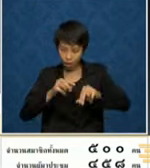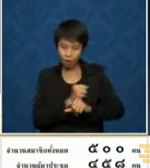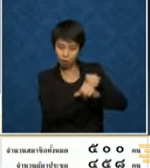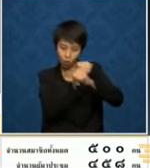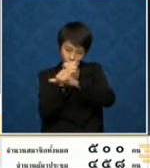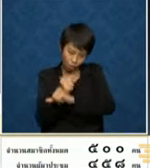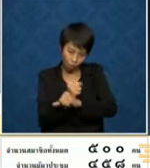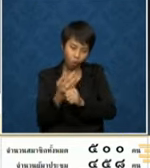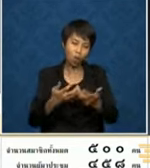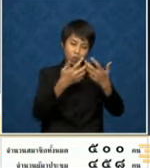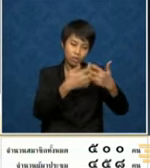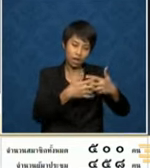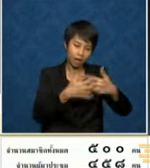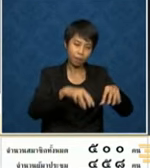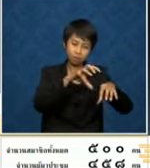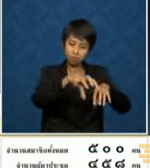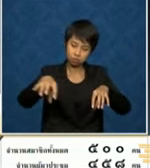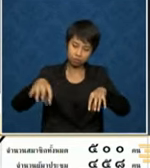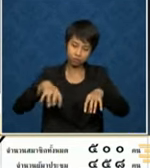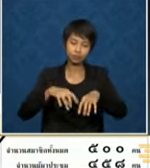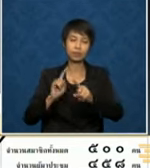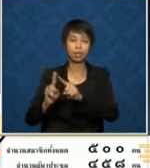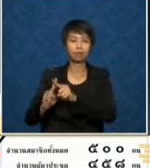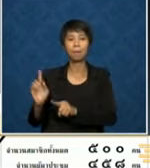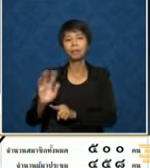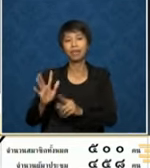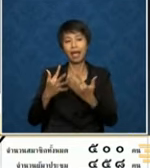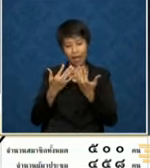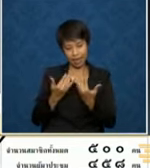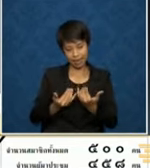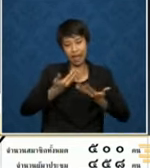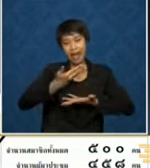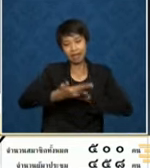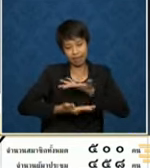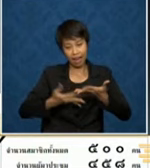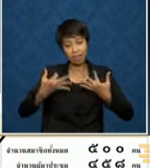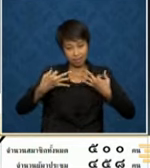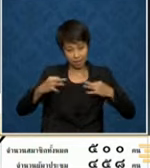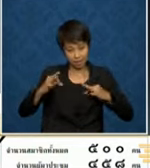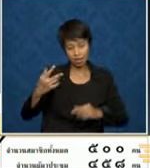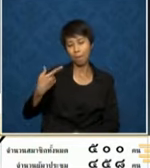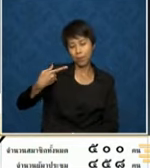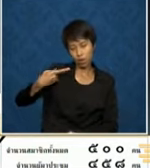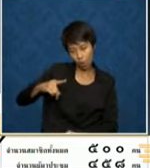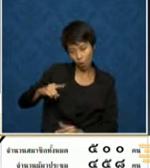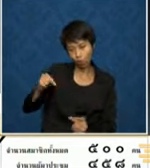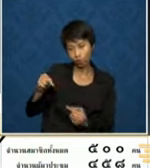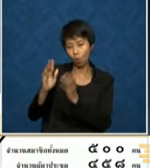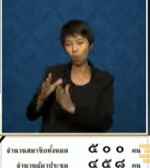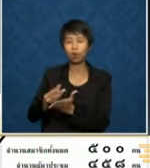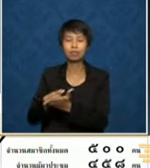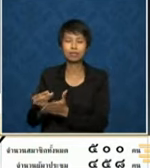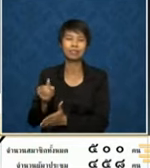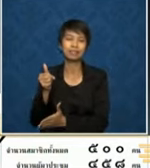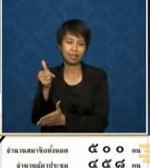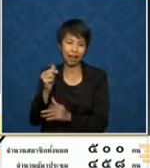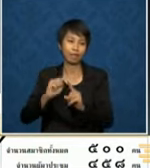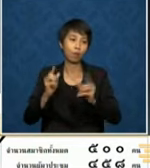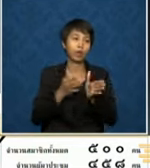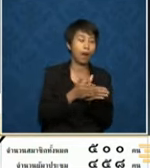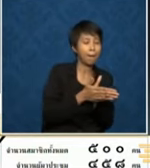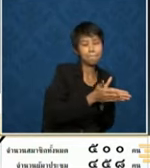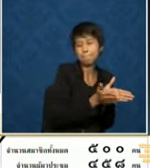รือว่าอย่างไรเราก็ยังรู้ว่าการค้าเสรีนี่มันมีประโยชน์และผู้บริโภคได้ประโยชน์แน่นอนแต่ว่าถ้าเราจะเปิดกว้างแบบไม่ทำอะไรเลยไม่เลือกอะ